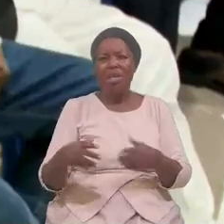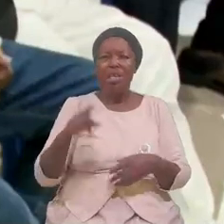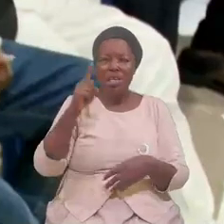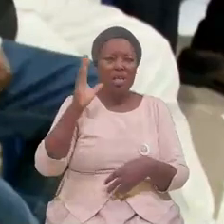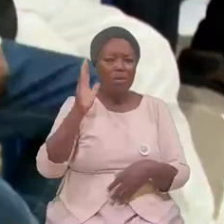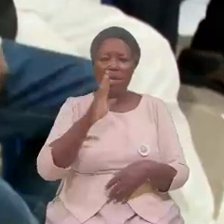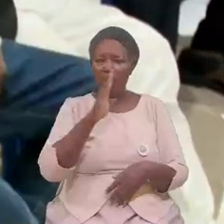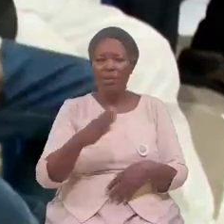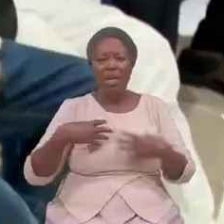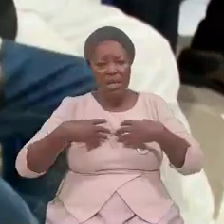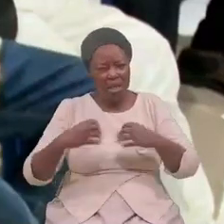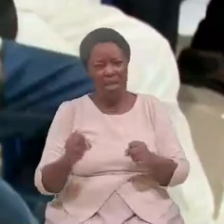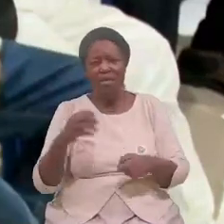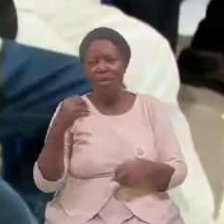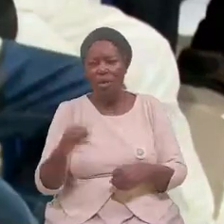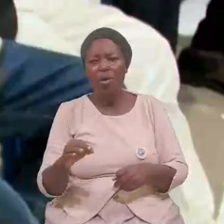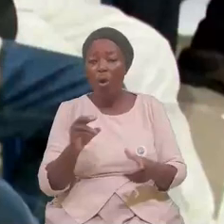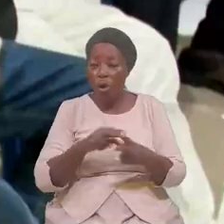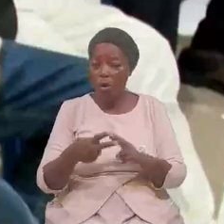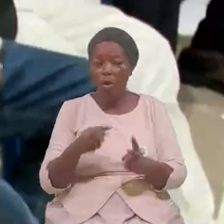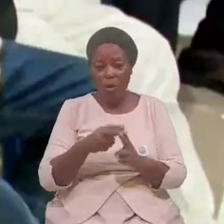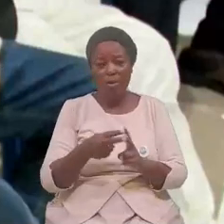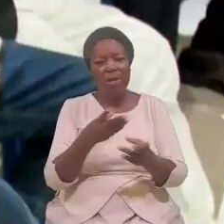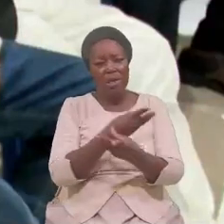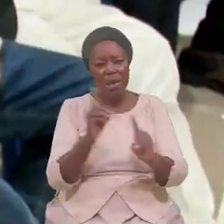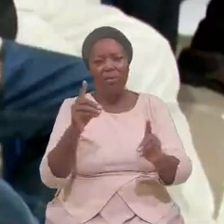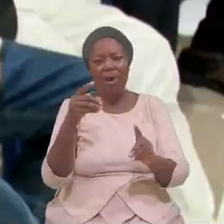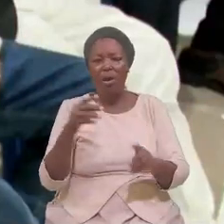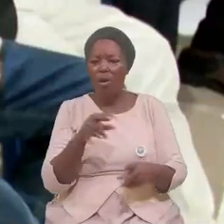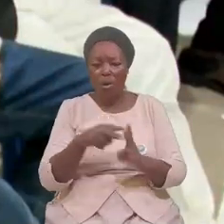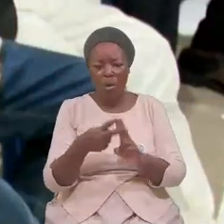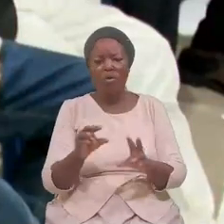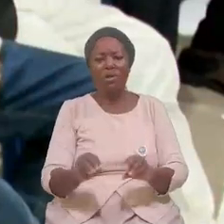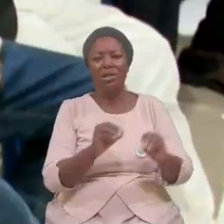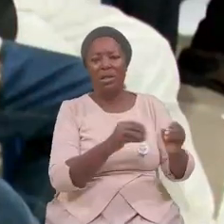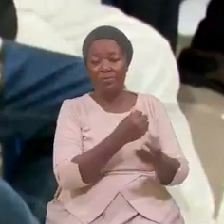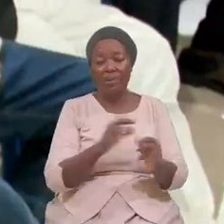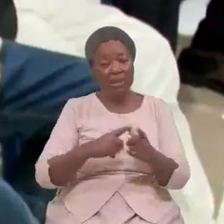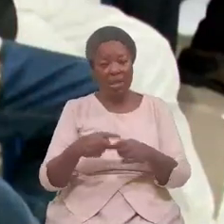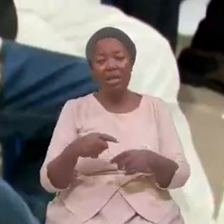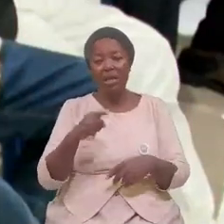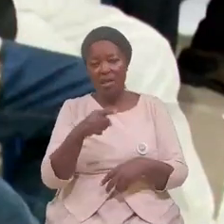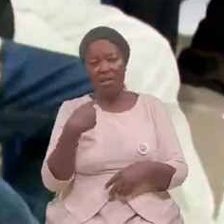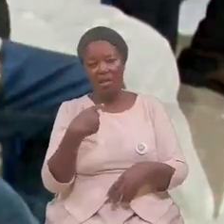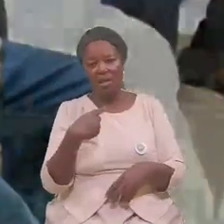sera guéri ou délivré ou affranchi. Il se dit, ah, je suis en Exode et je